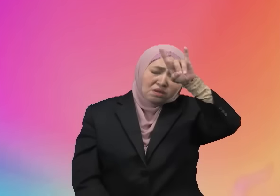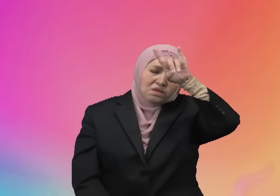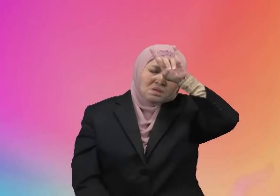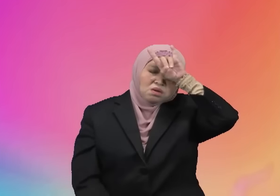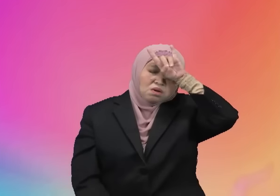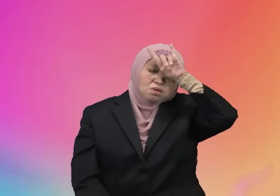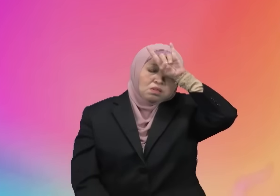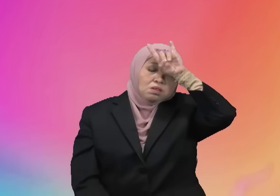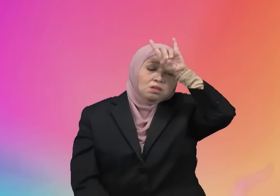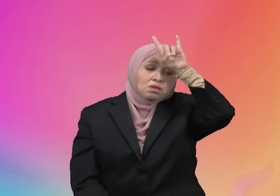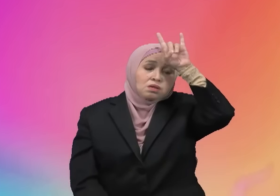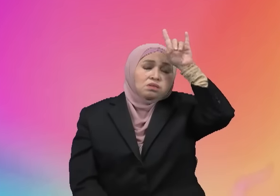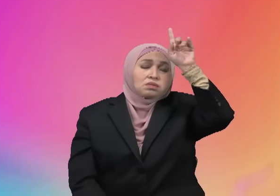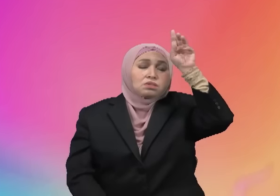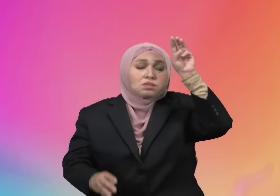شَيَاطِينَ